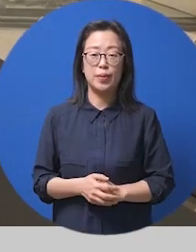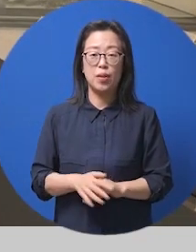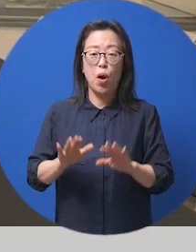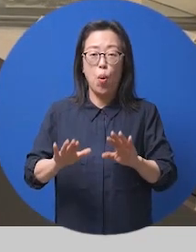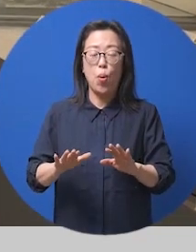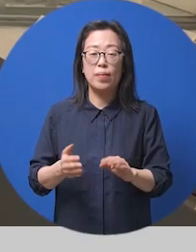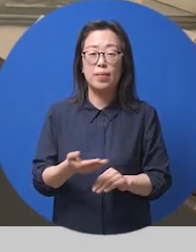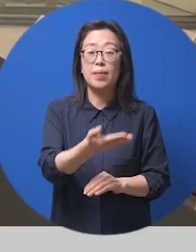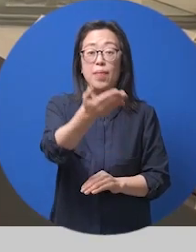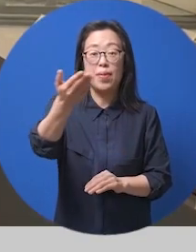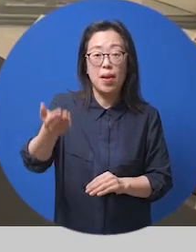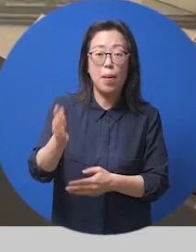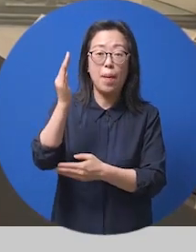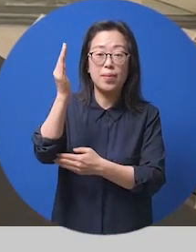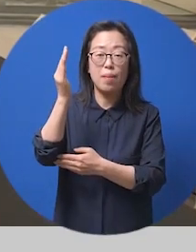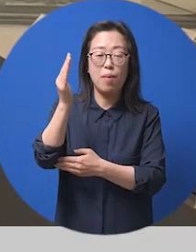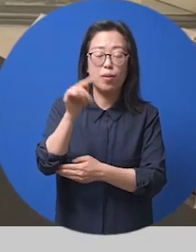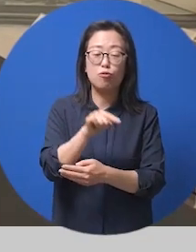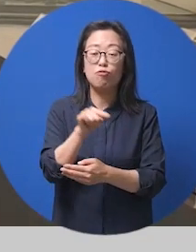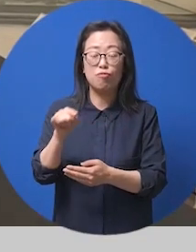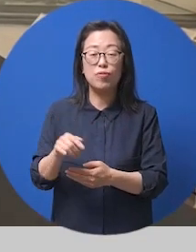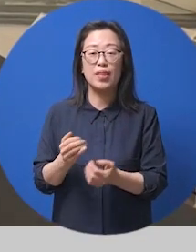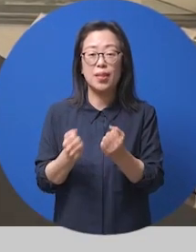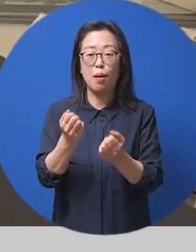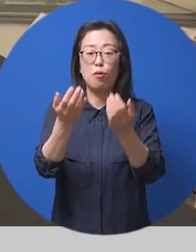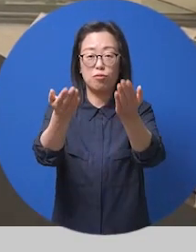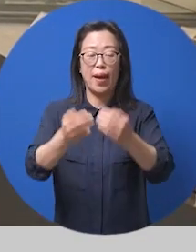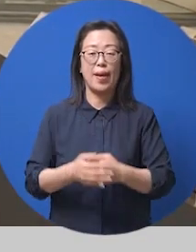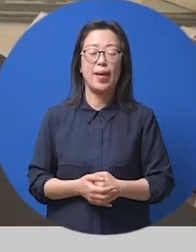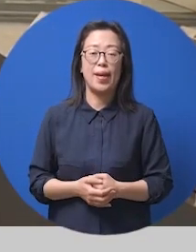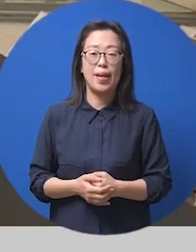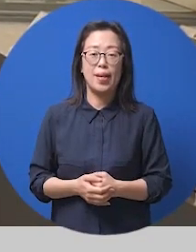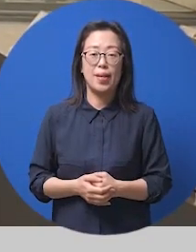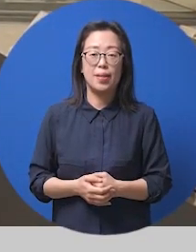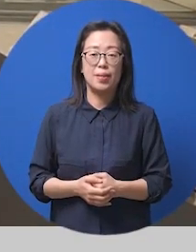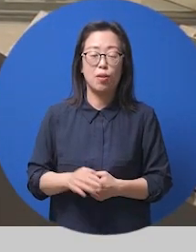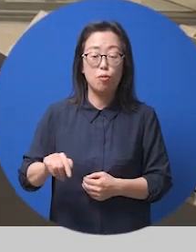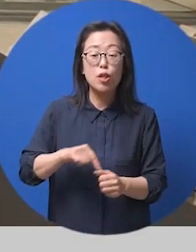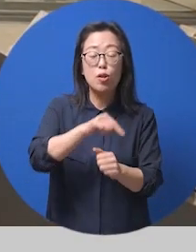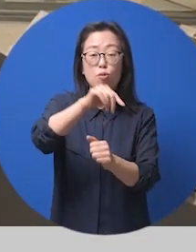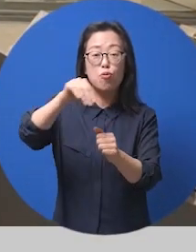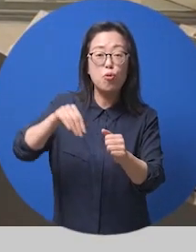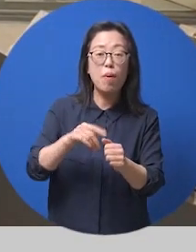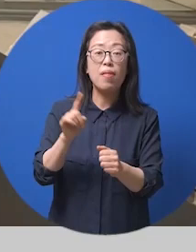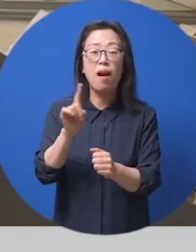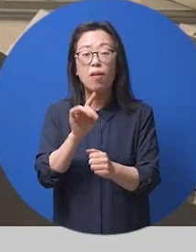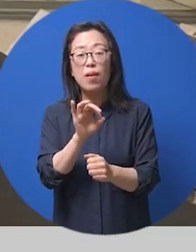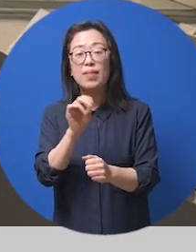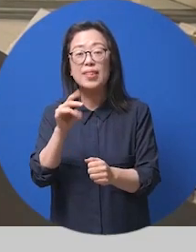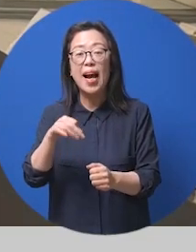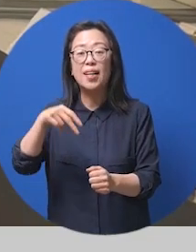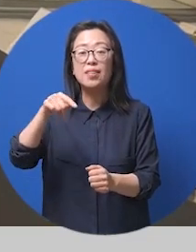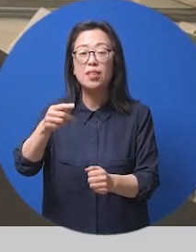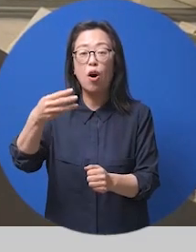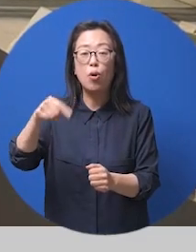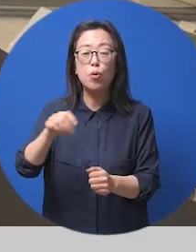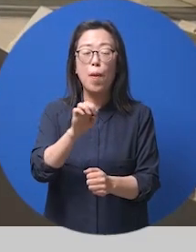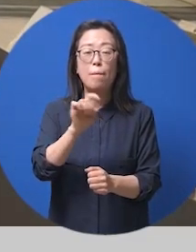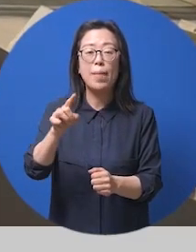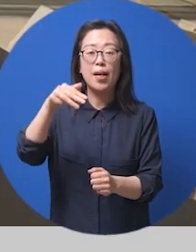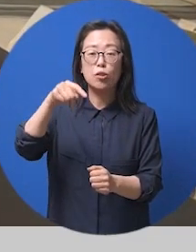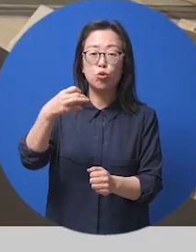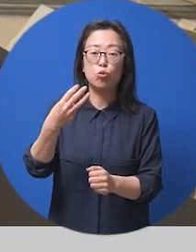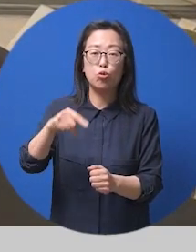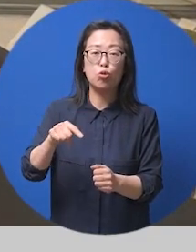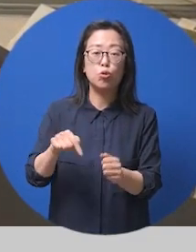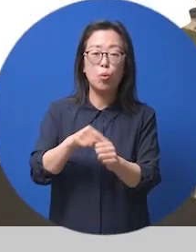오늘 제가 이야기해드릴 생물이 바로 이 친구들에 대한 것인데요. 과연 우리 주변에는 어떤 양서파충류 생물들이 살아가고